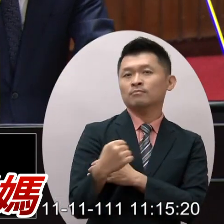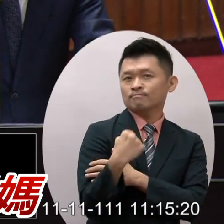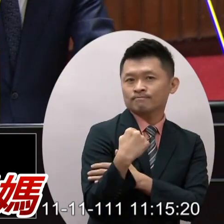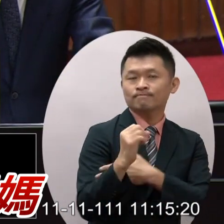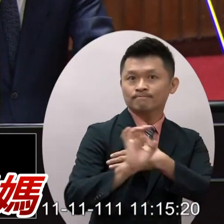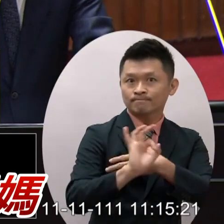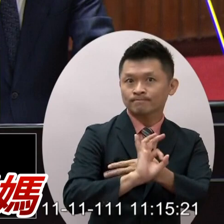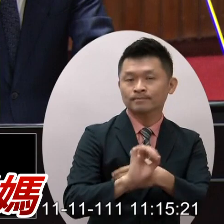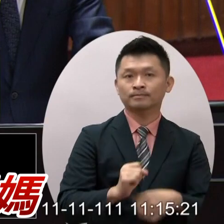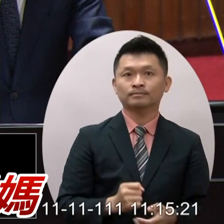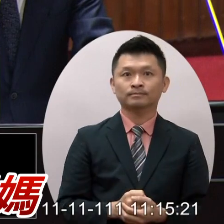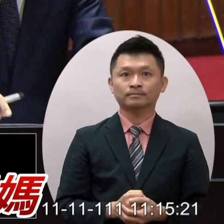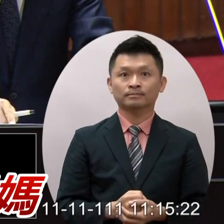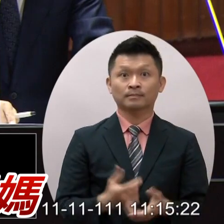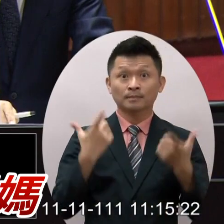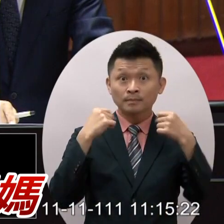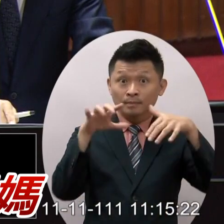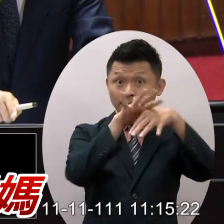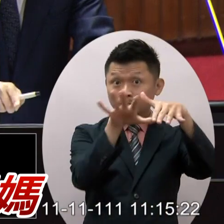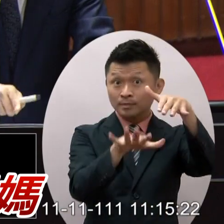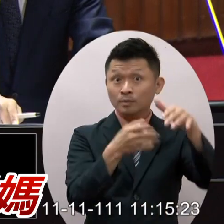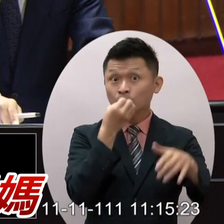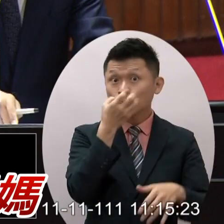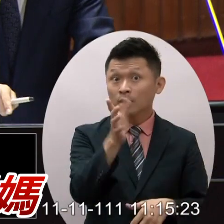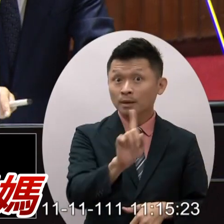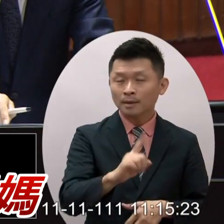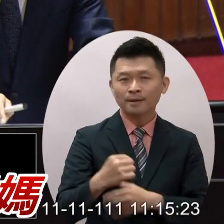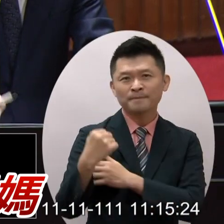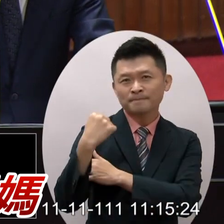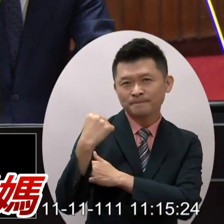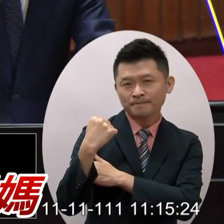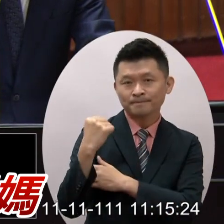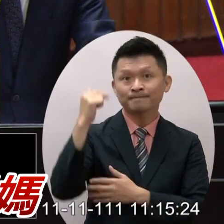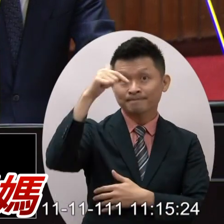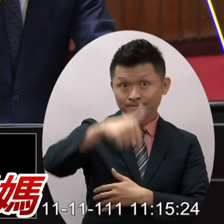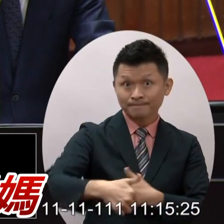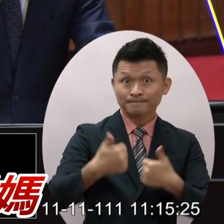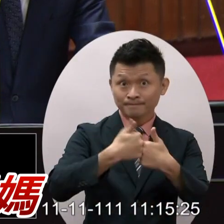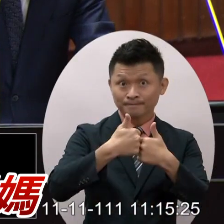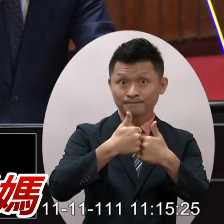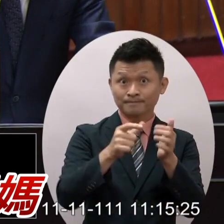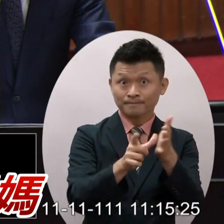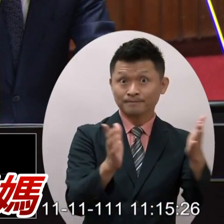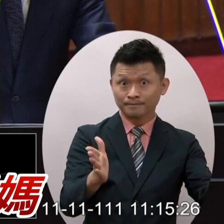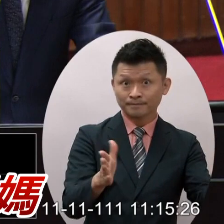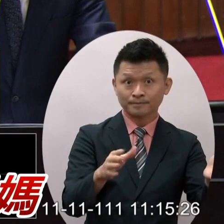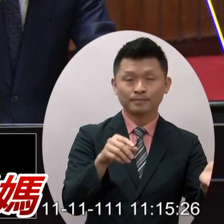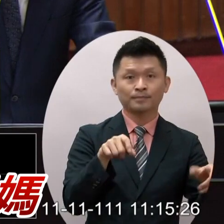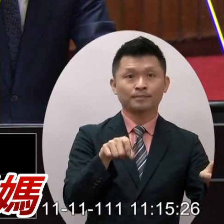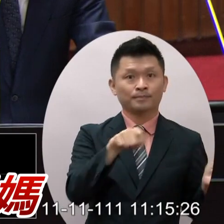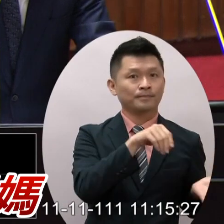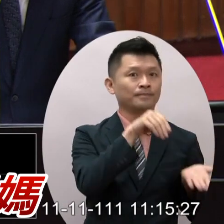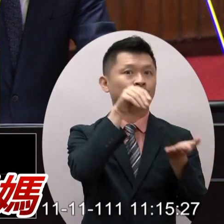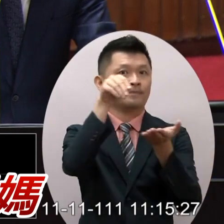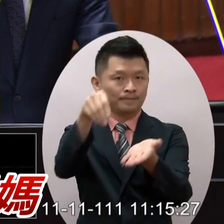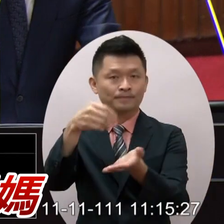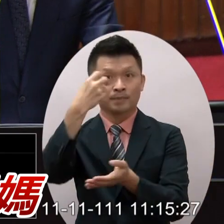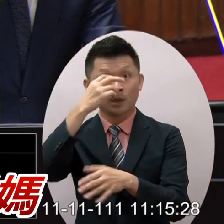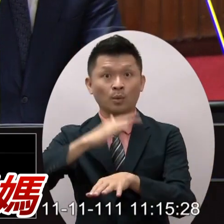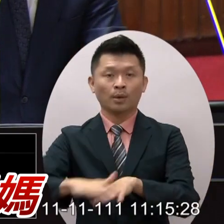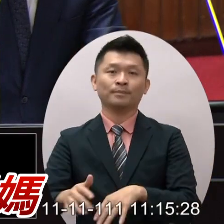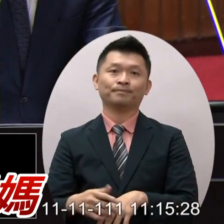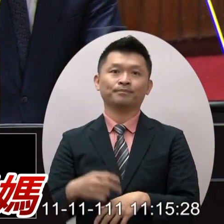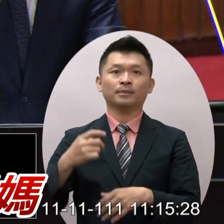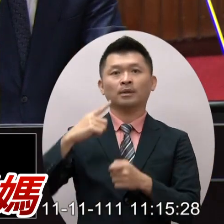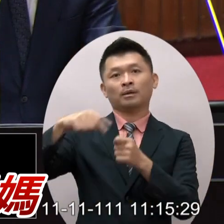看，你的原文是这样讲，你说拼。下个会期就会送进来立法院审查，一年过